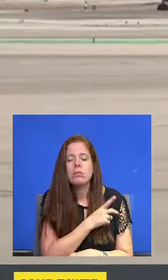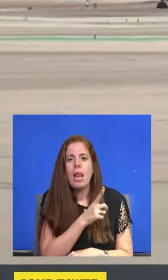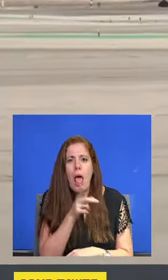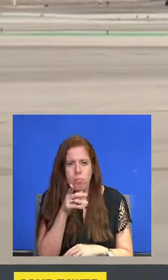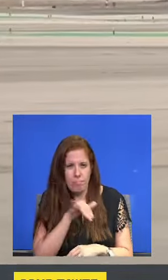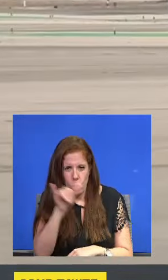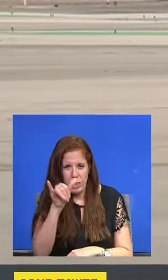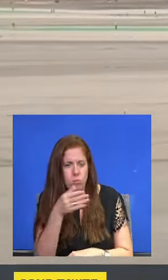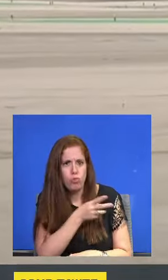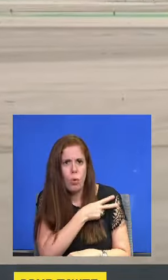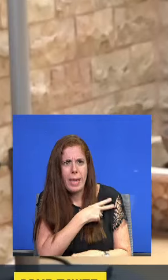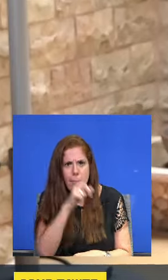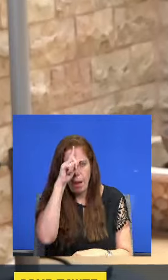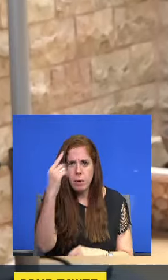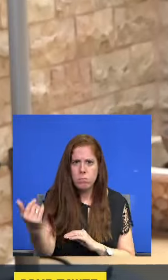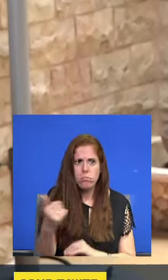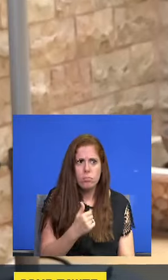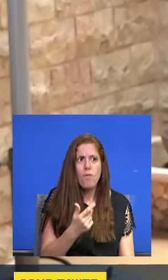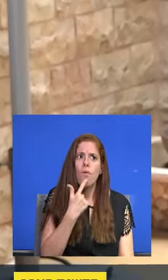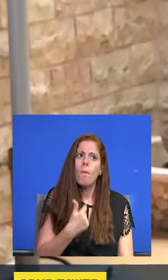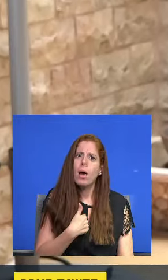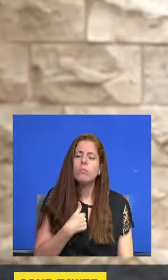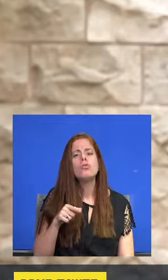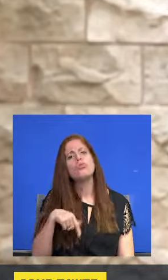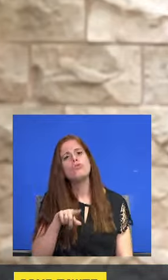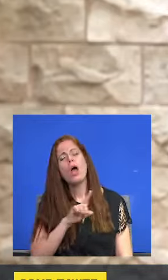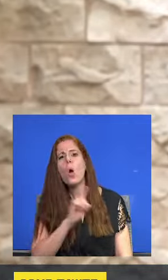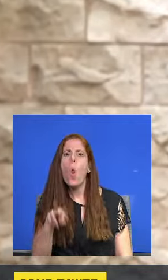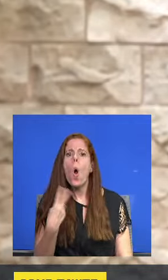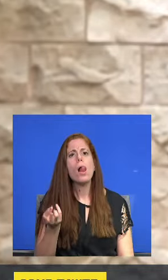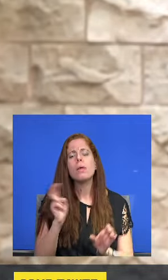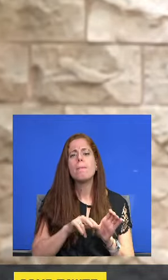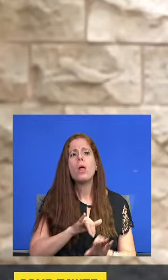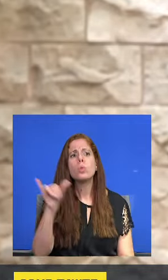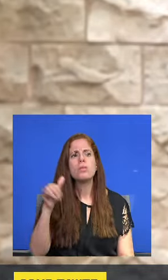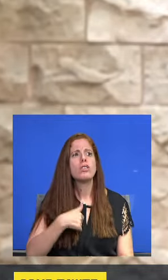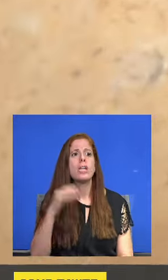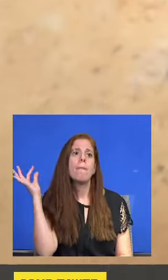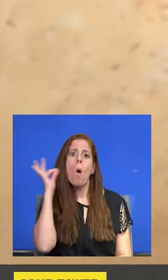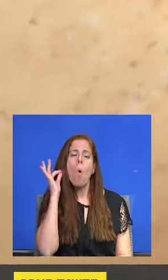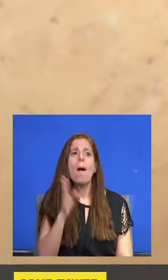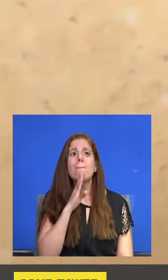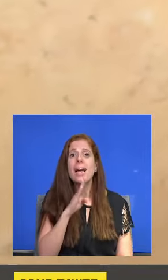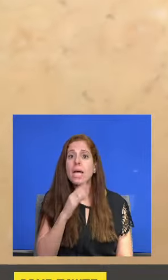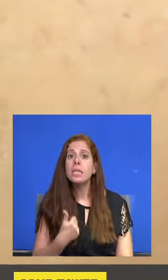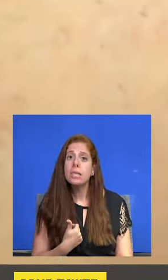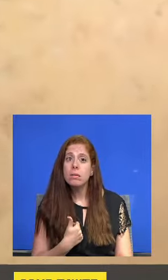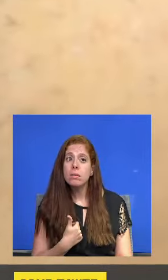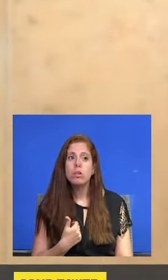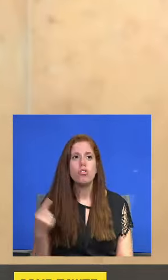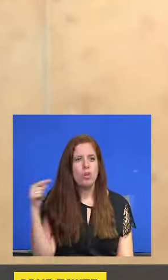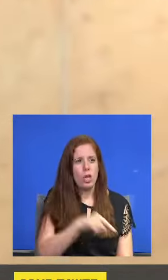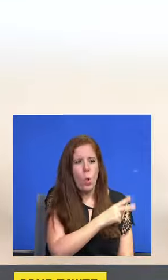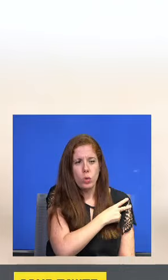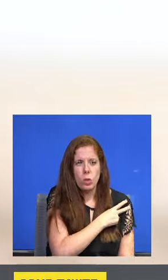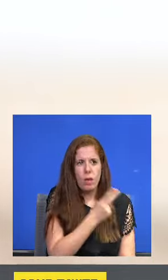גרמנים ואומרים לנו שאנחנו מסורבי טיסה ושאני בחורה מאוד בעייתית. כשהגיעו השוטרים וראו אותה